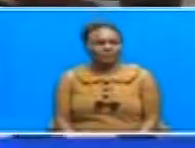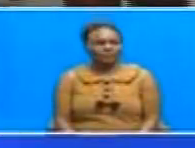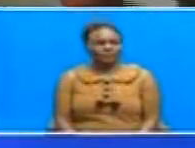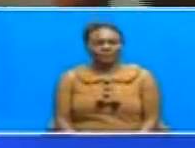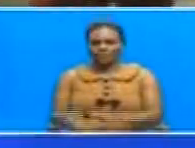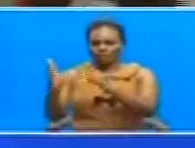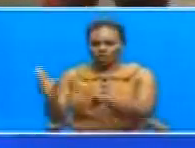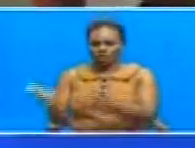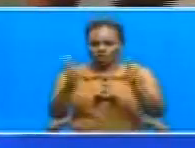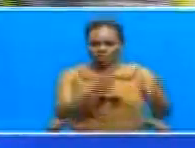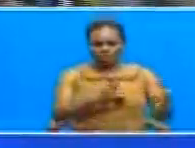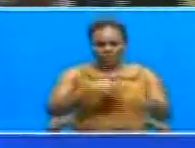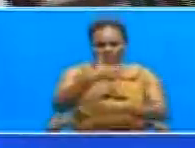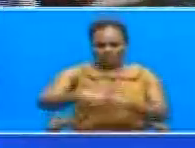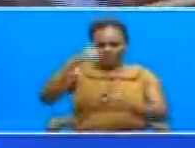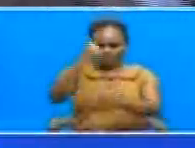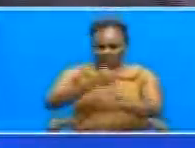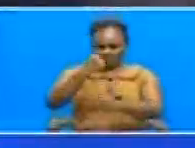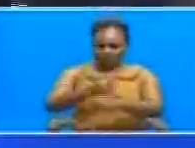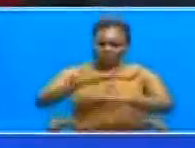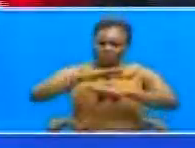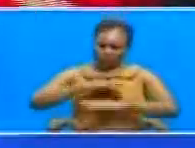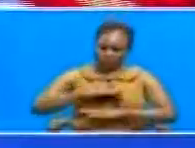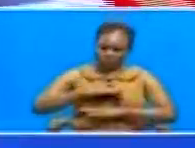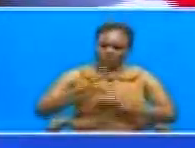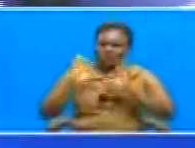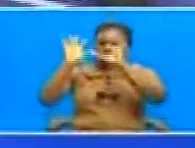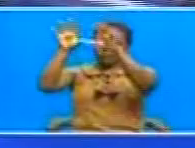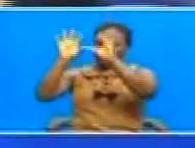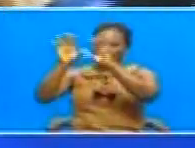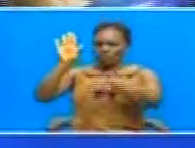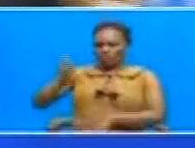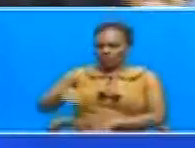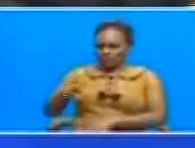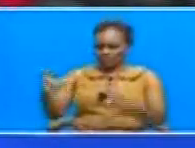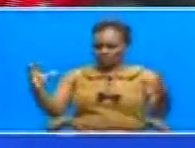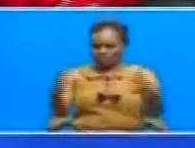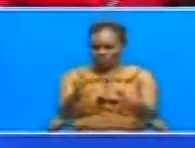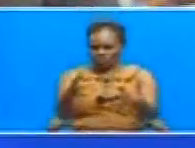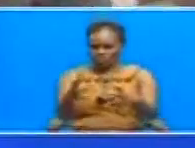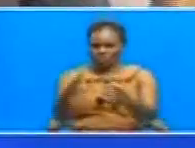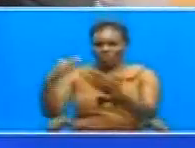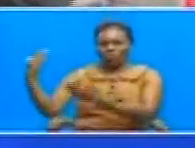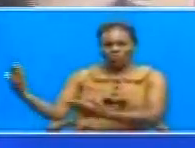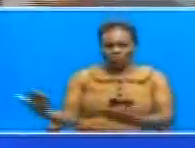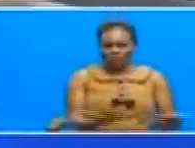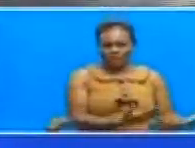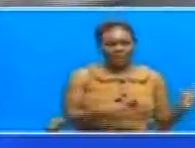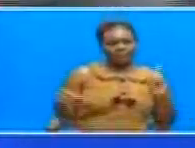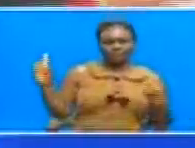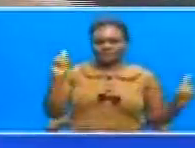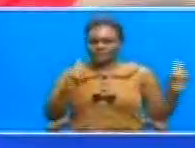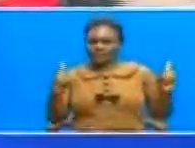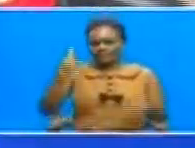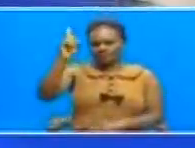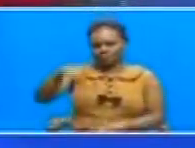Kama ilivyo desturi, baada ya matukio ya kuridhisha, timu ya taifa ya voliboli upande wa wanawake ya Malkia Strikers ililakiwa kwa nyimbo na densi kufuatia